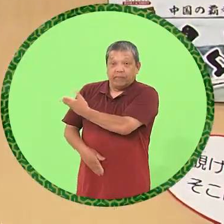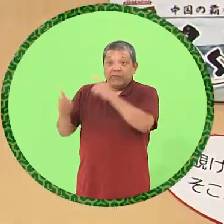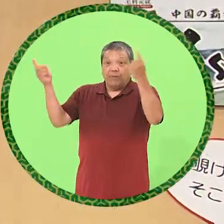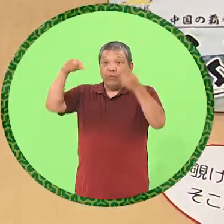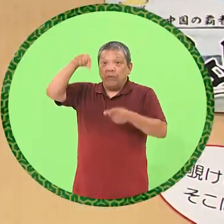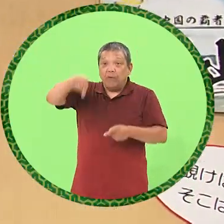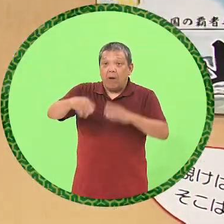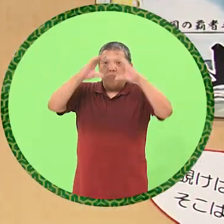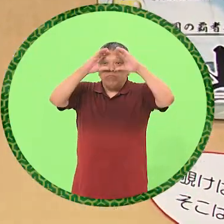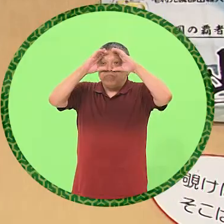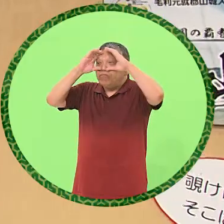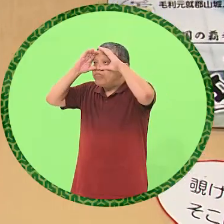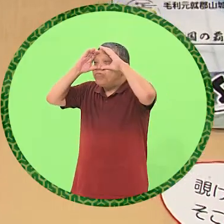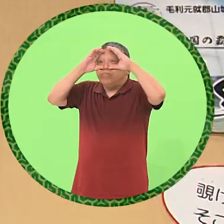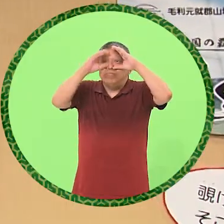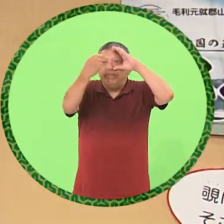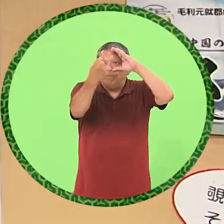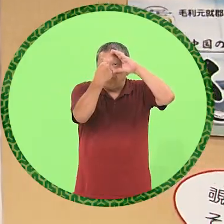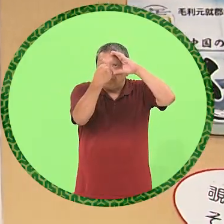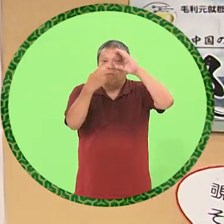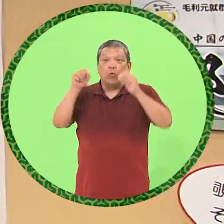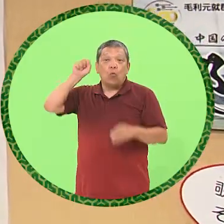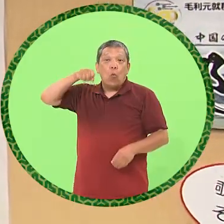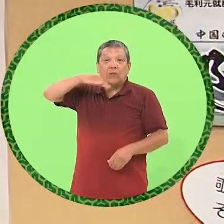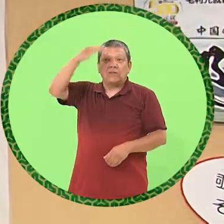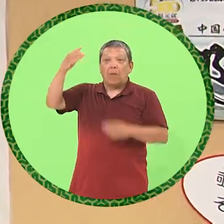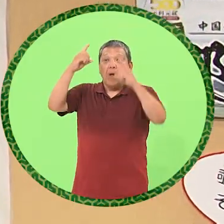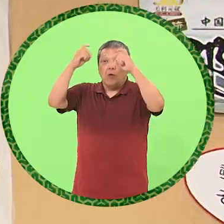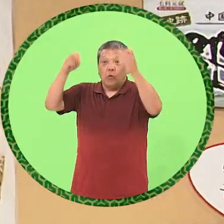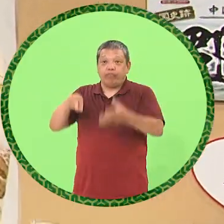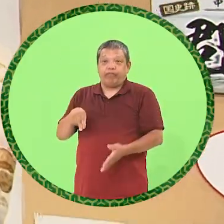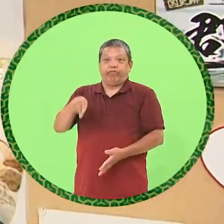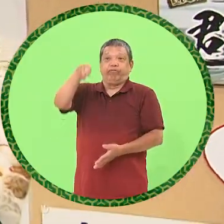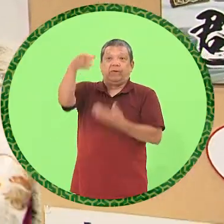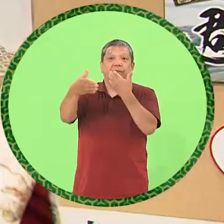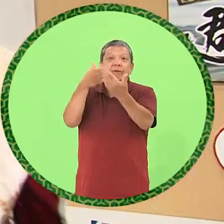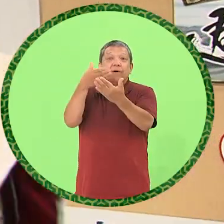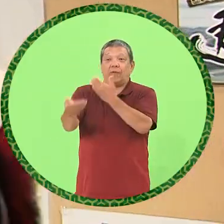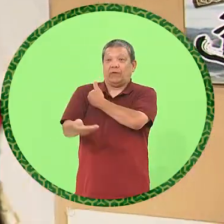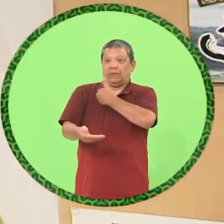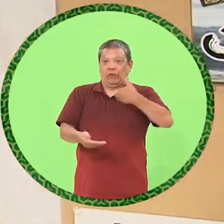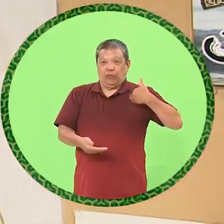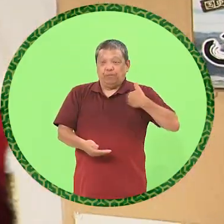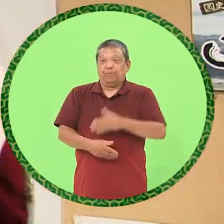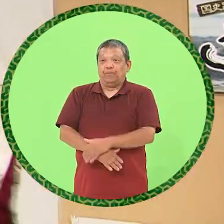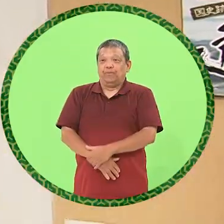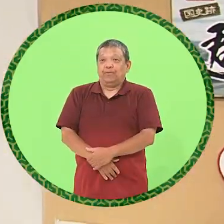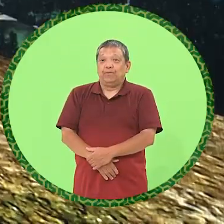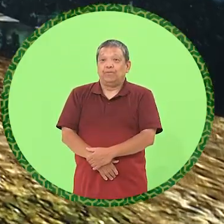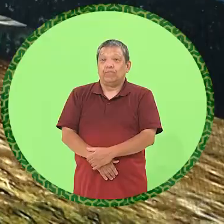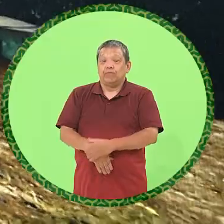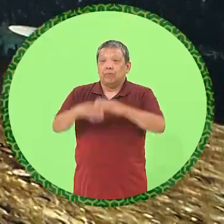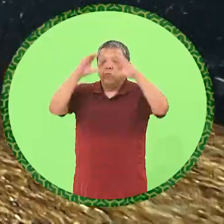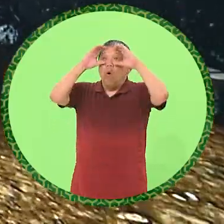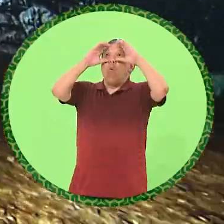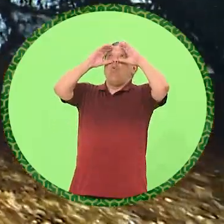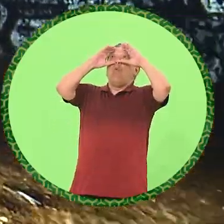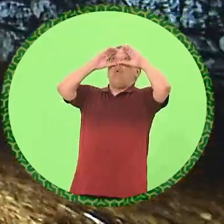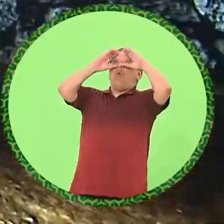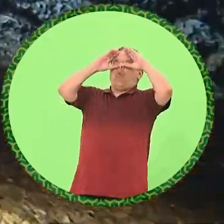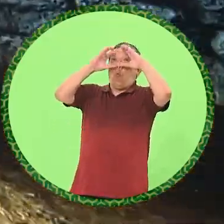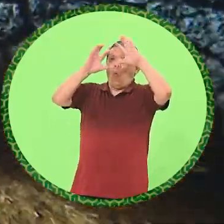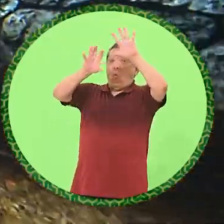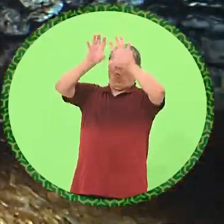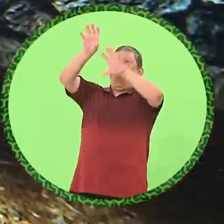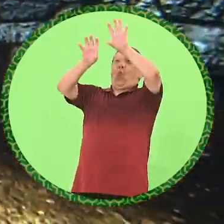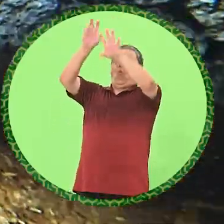は VR で郡山城を途上体験できるコーナーもあるんじゃ。 すごい、石